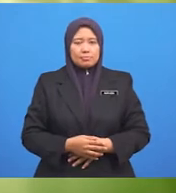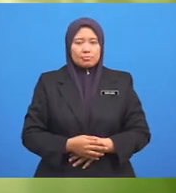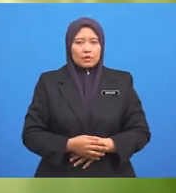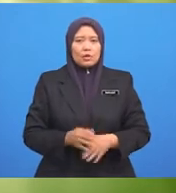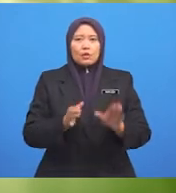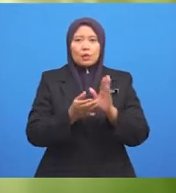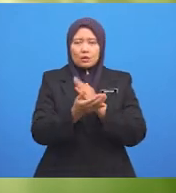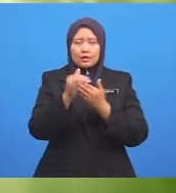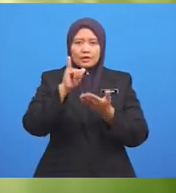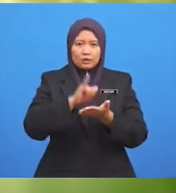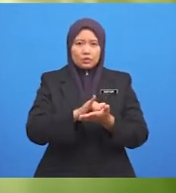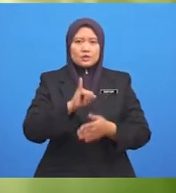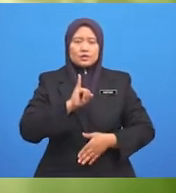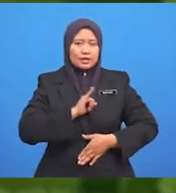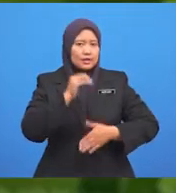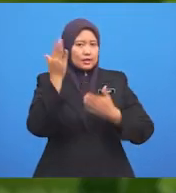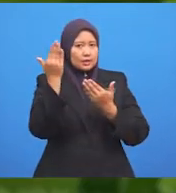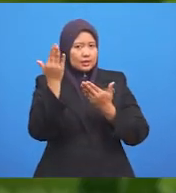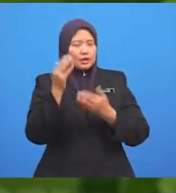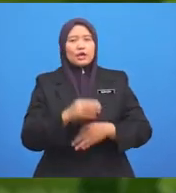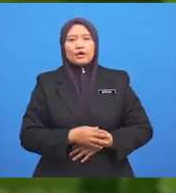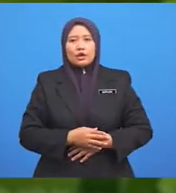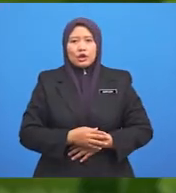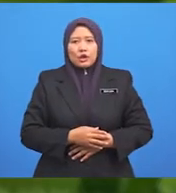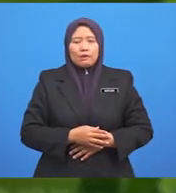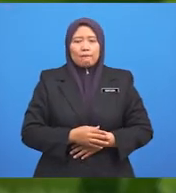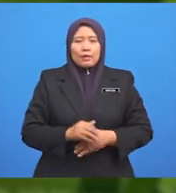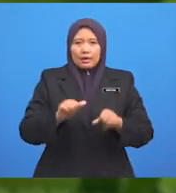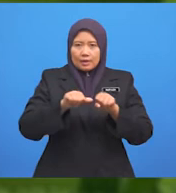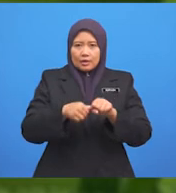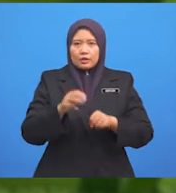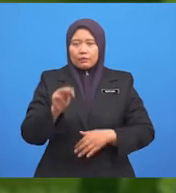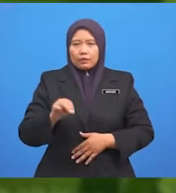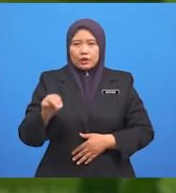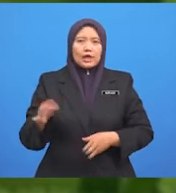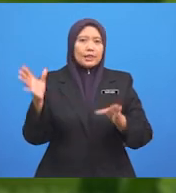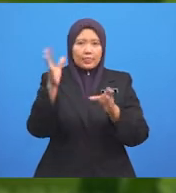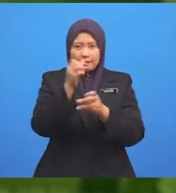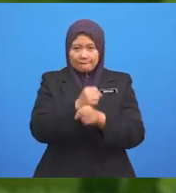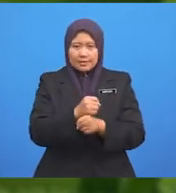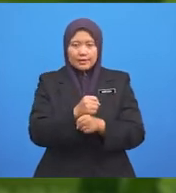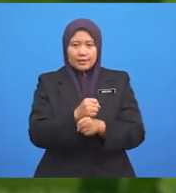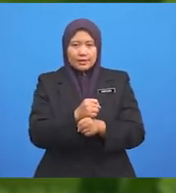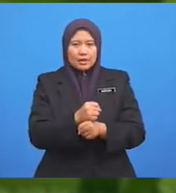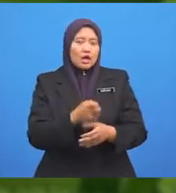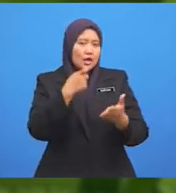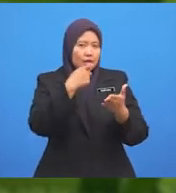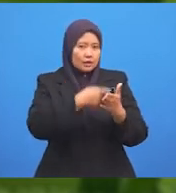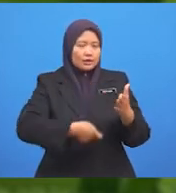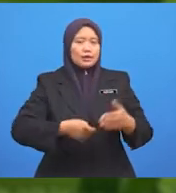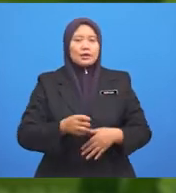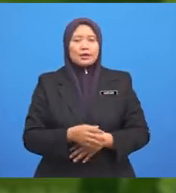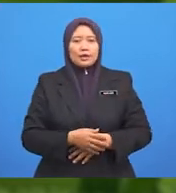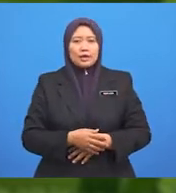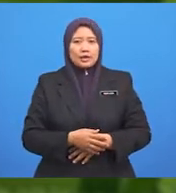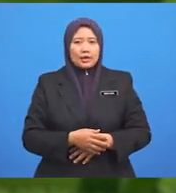itu, cikgu berharap agar murid-murid dapat menghargai perpaduan